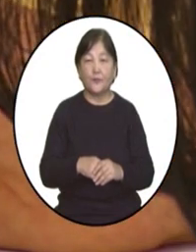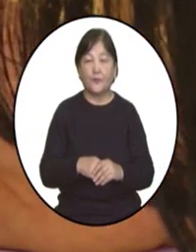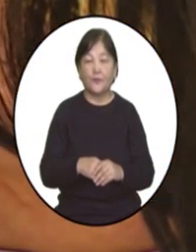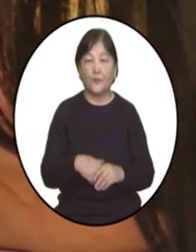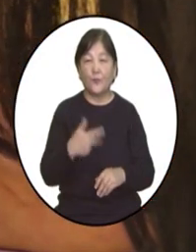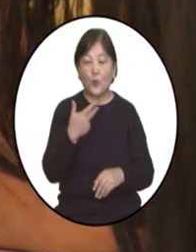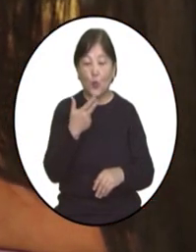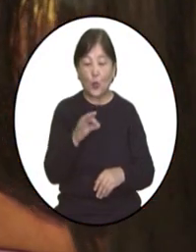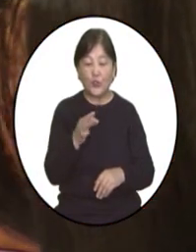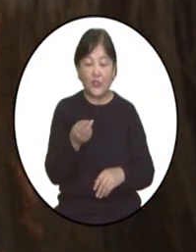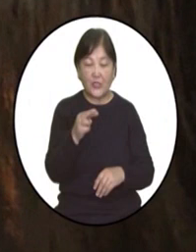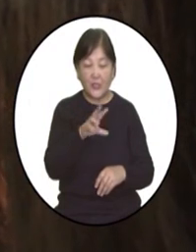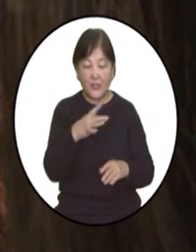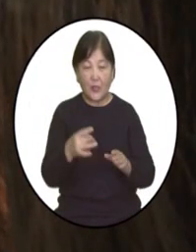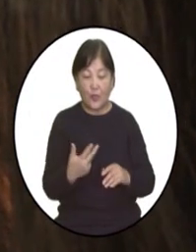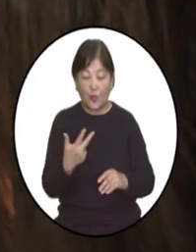30 дээр